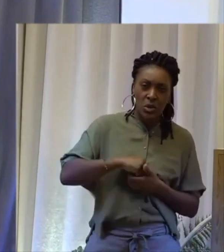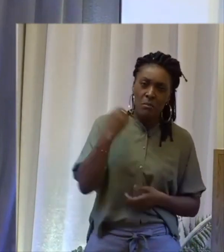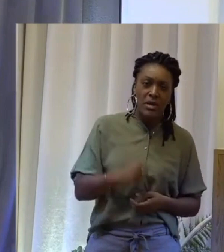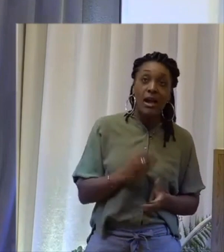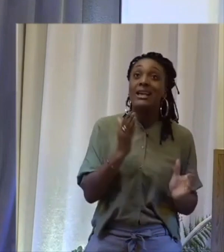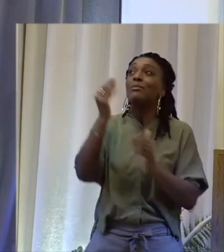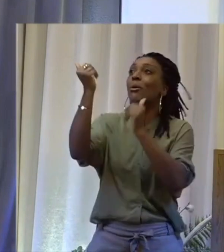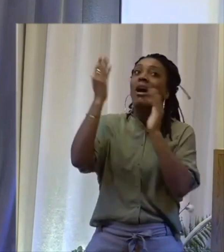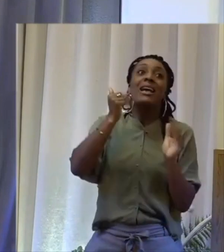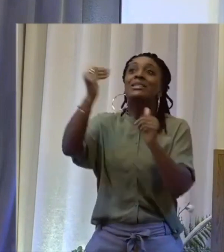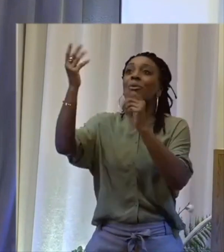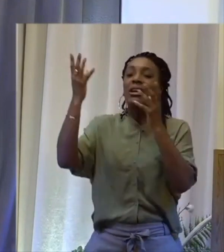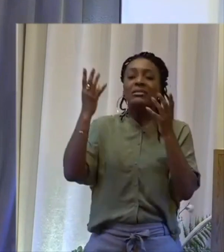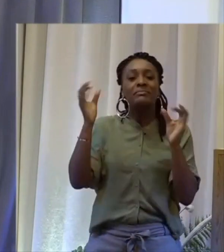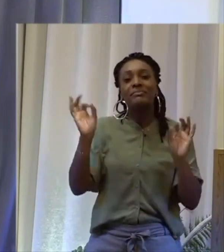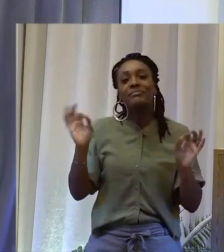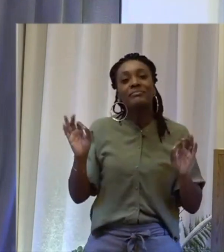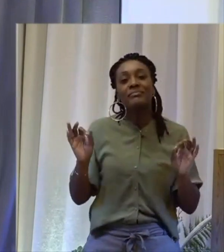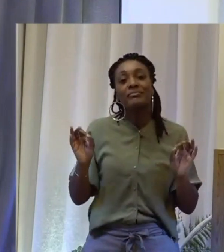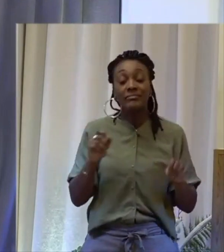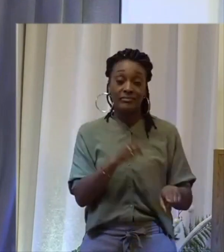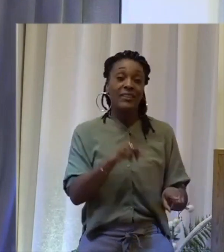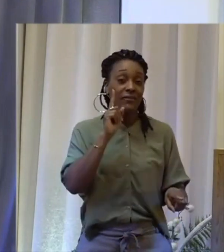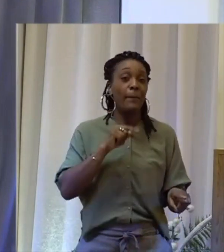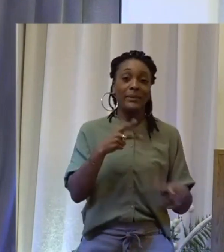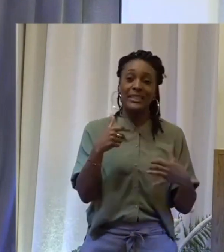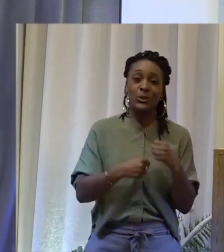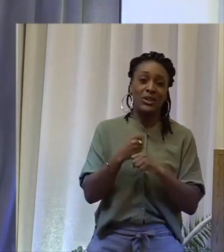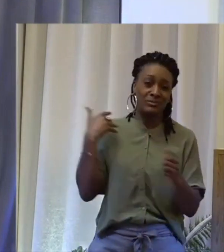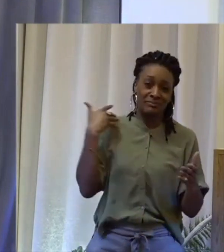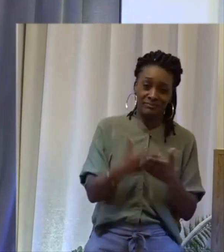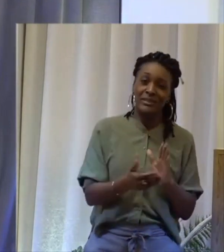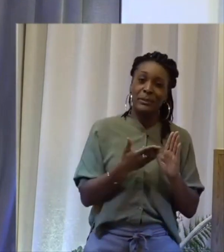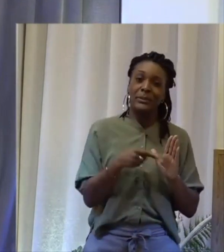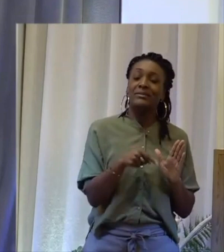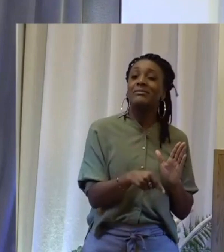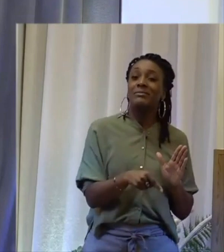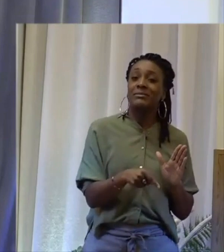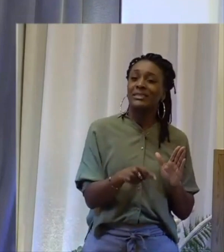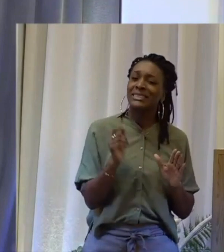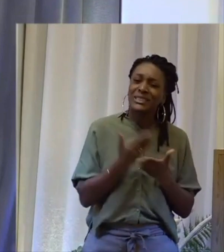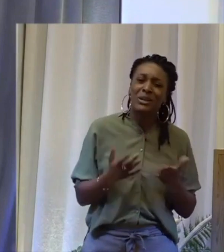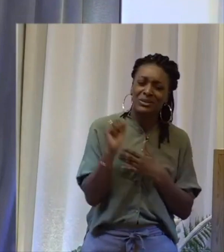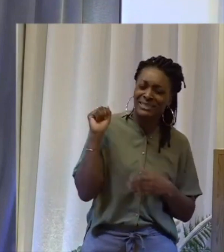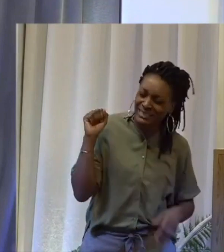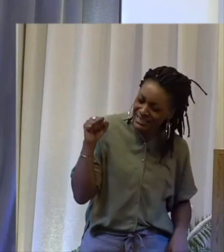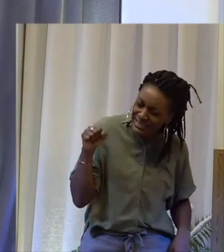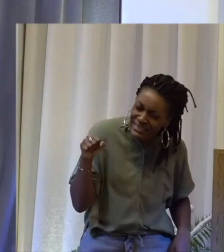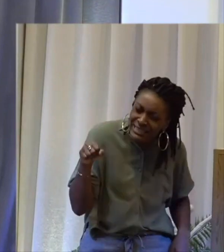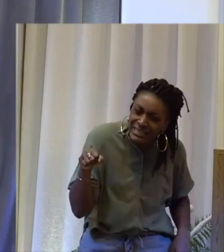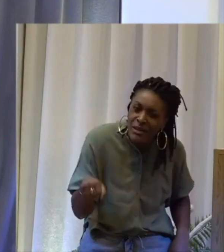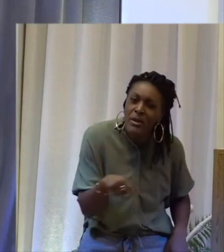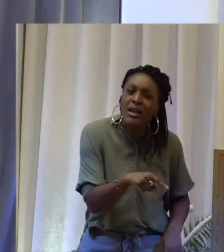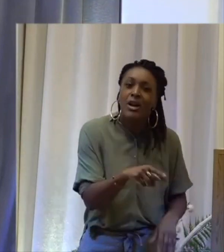Pas d'espoir. Et cette femme-là, depuis 18 ans, était dans cet état-là. Qu'est-ce qui a bien pu faire que cette